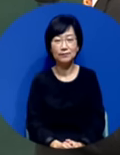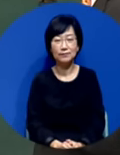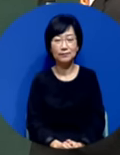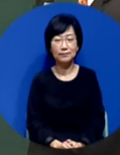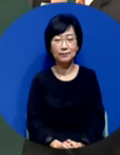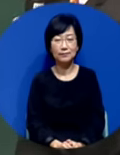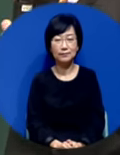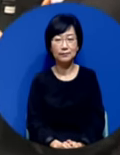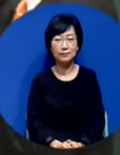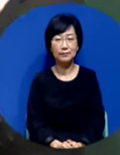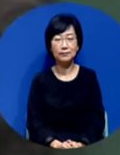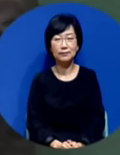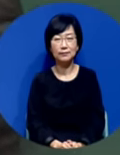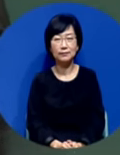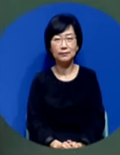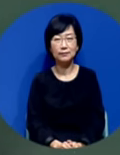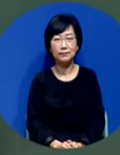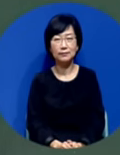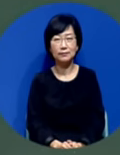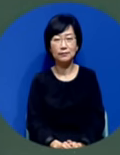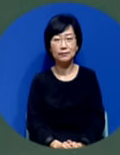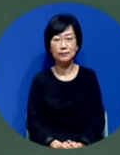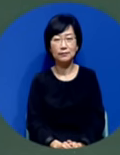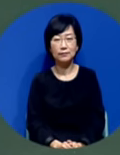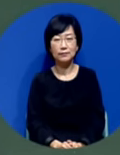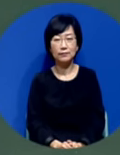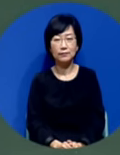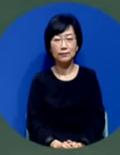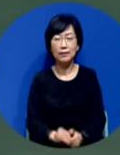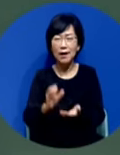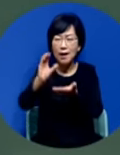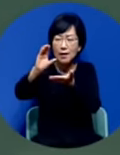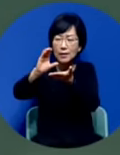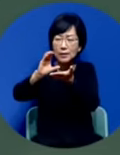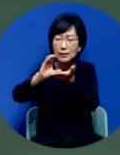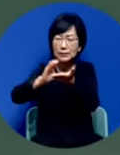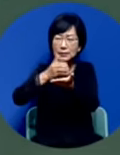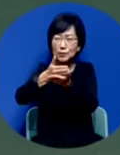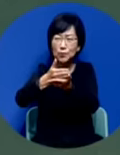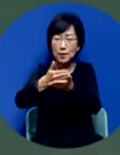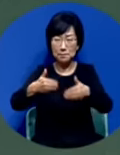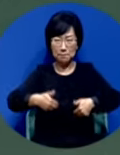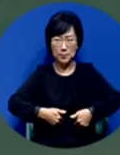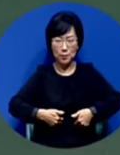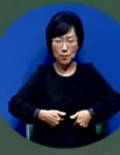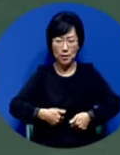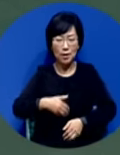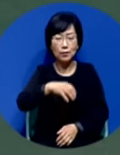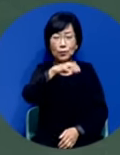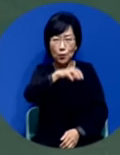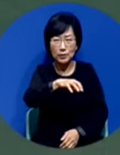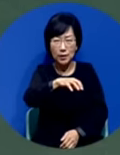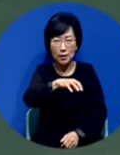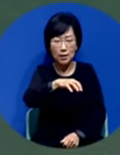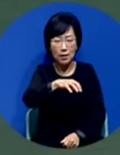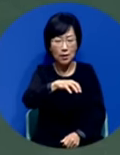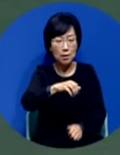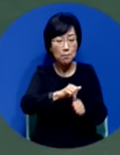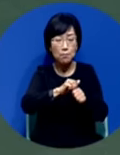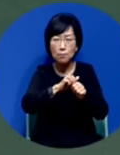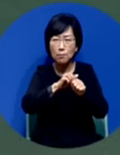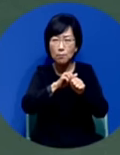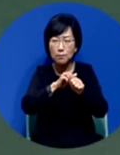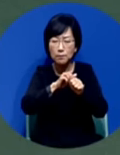这时候讲公羊献上，这就是我们做的宣教，我们做的奉献，这是非常重要的。 반드시 그리스도가 필요하기 때문에 거기에 보내는 게 전도 선교인데 여러분이 이 부분을